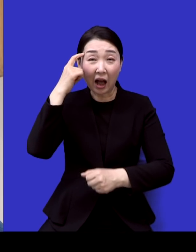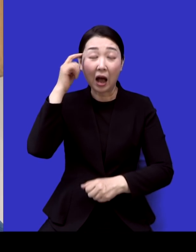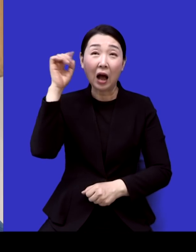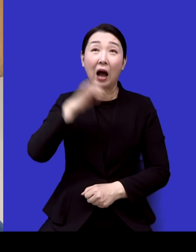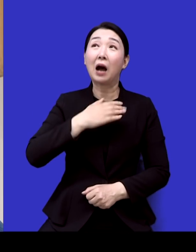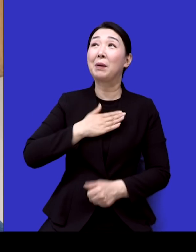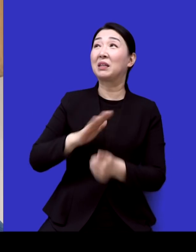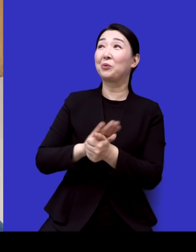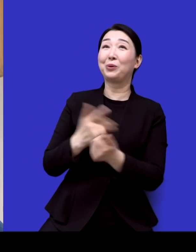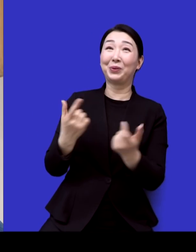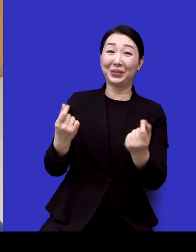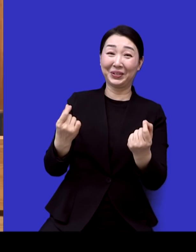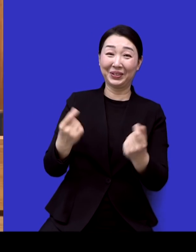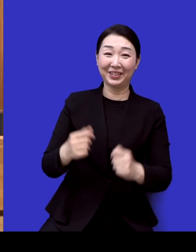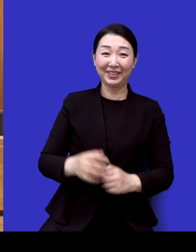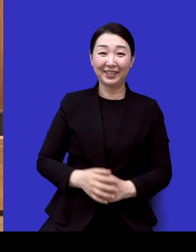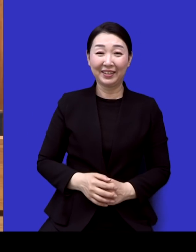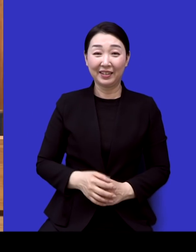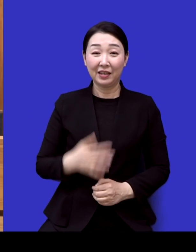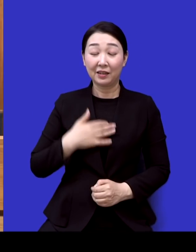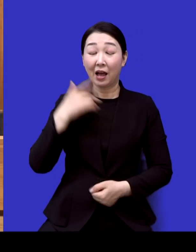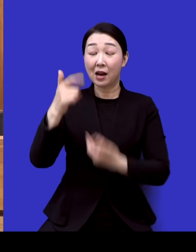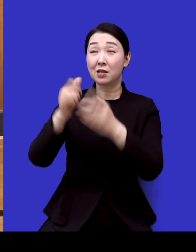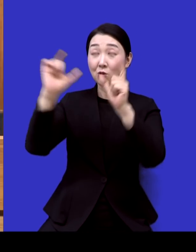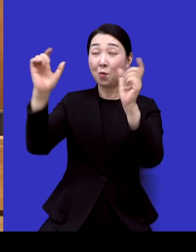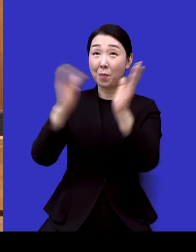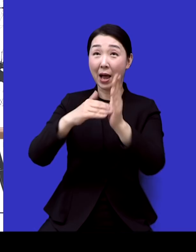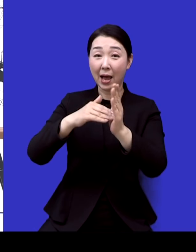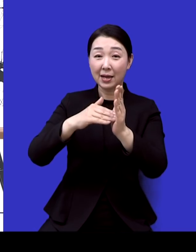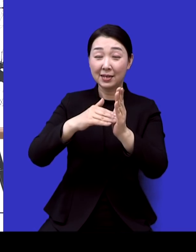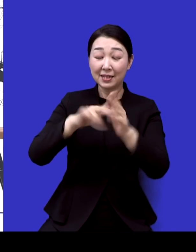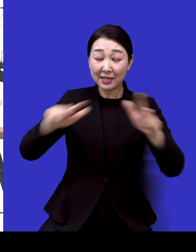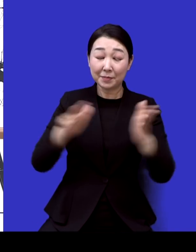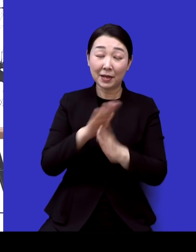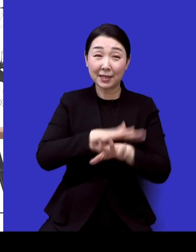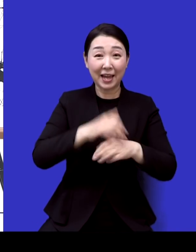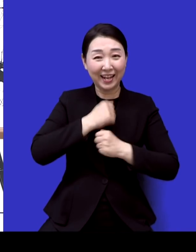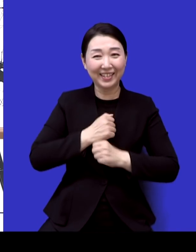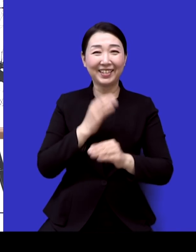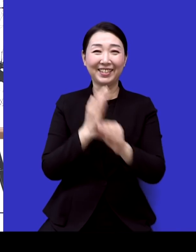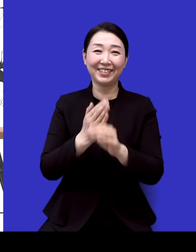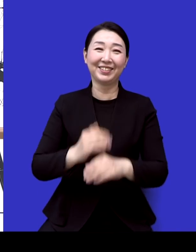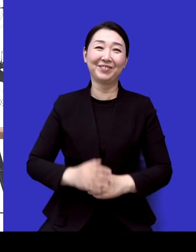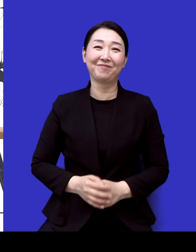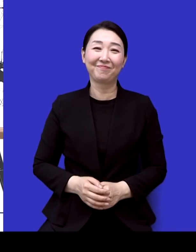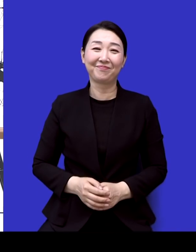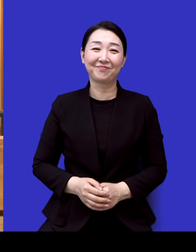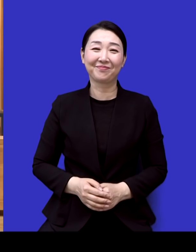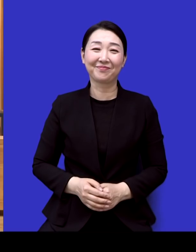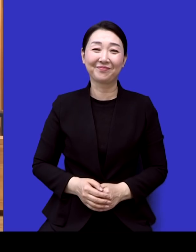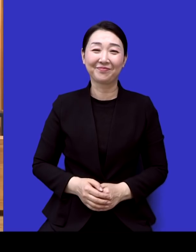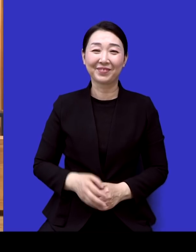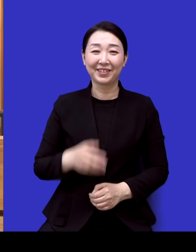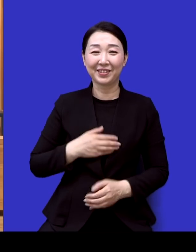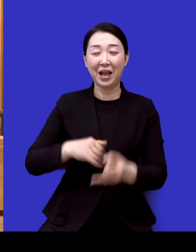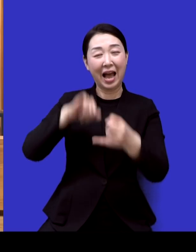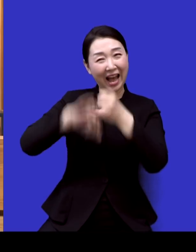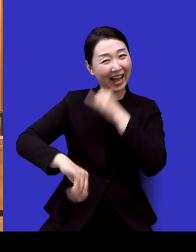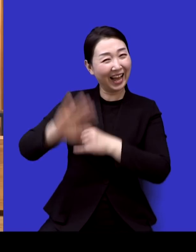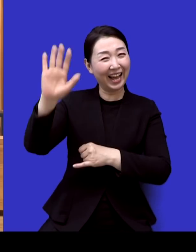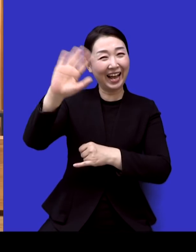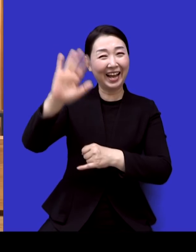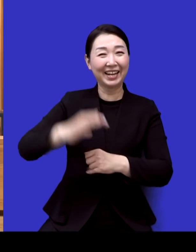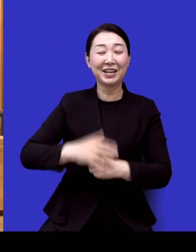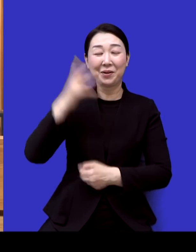위로가 되네요. 저는 그때 하나님께 선포해서 지금까지 지키고 있잖아요. 지키고 있어요. 사실 저는 저는 약속을 어기지 않습니다.